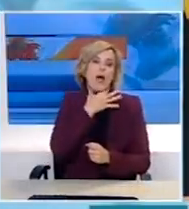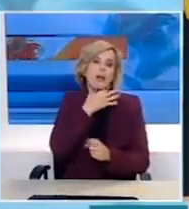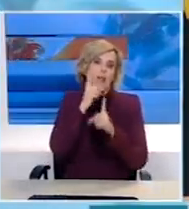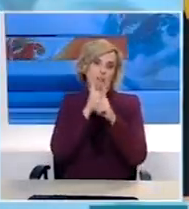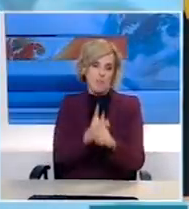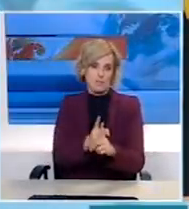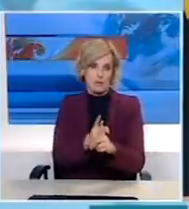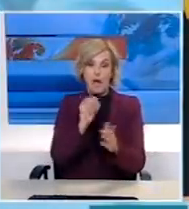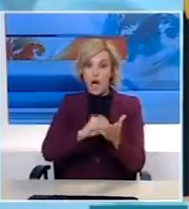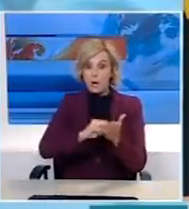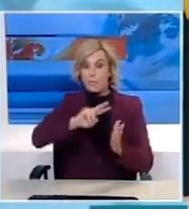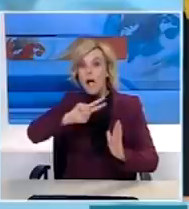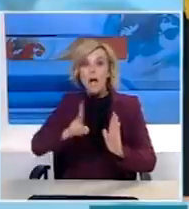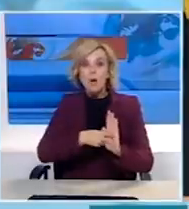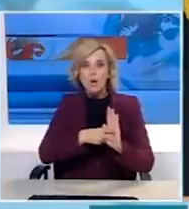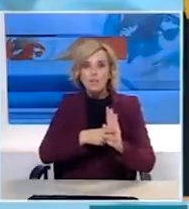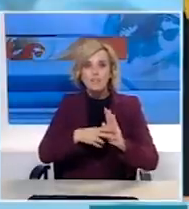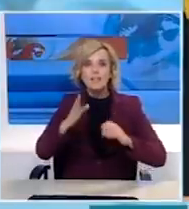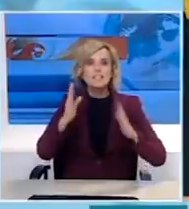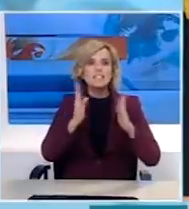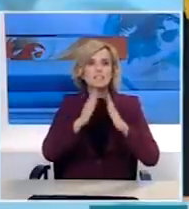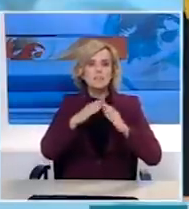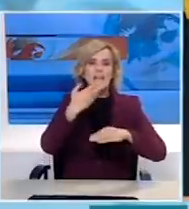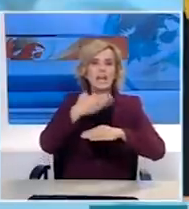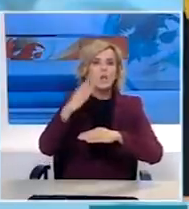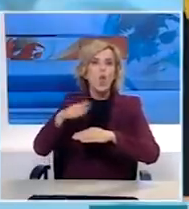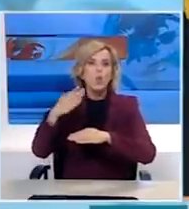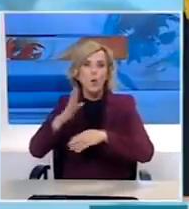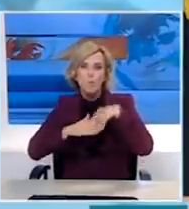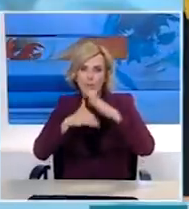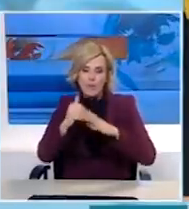Ενώ απαγορεύτηκε ταυτόχρονα οικοδομική δραστηριότητα στα ιδιωτικά και δημόσια